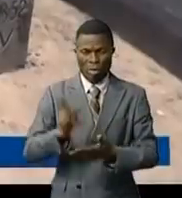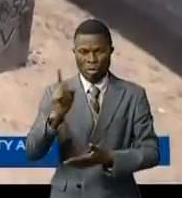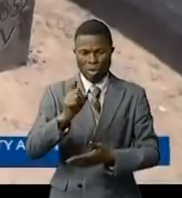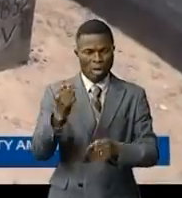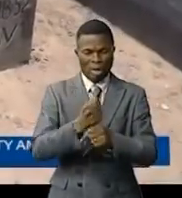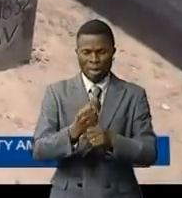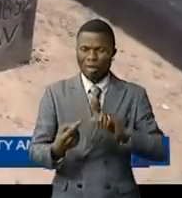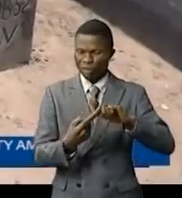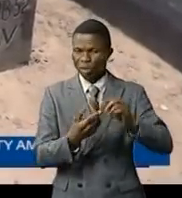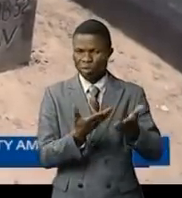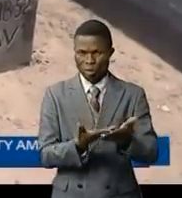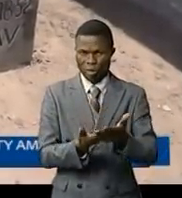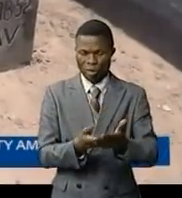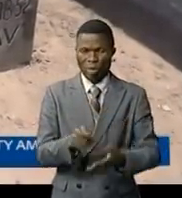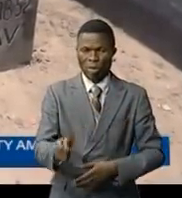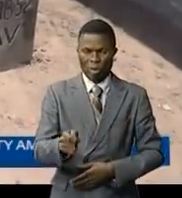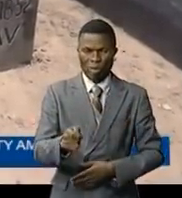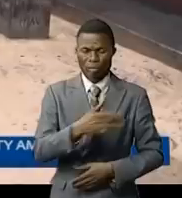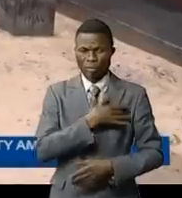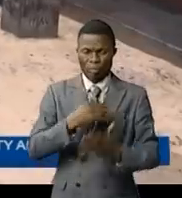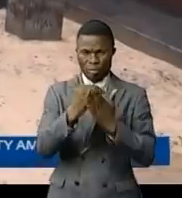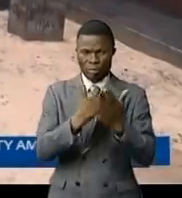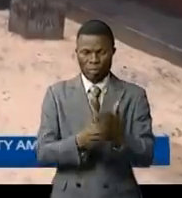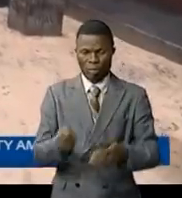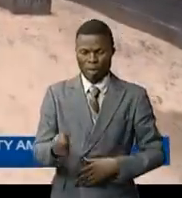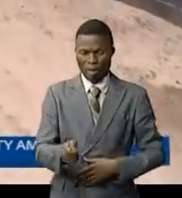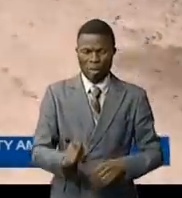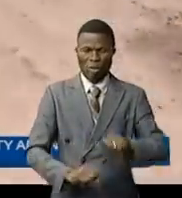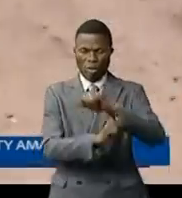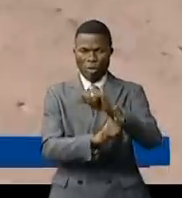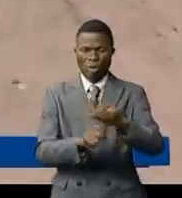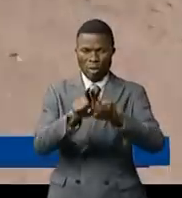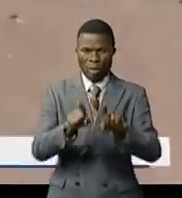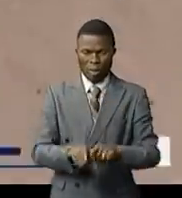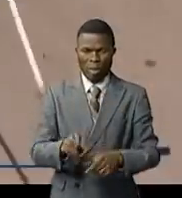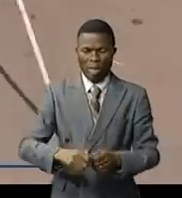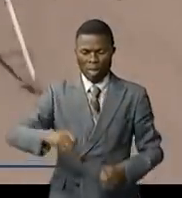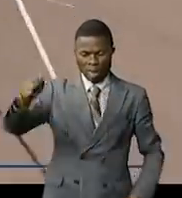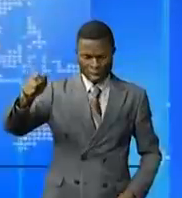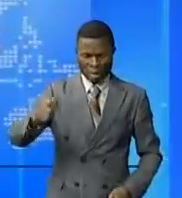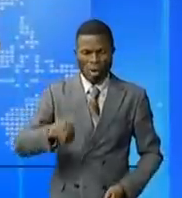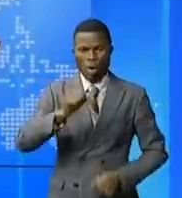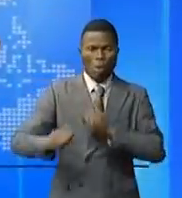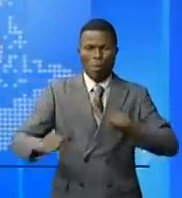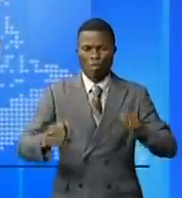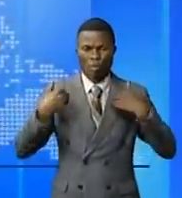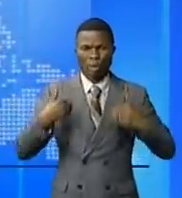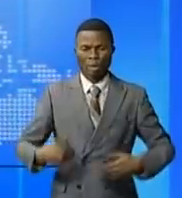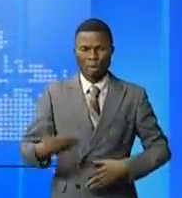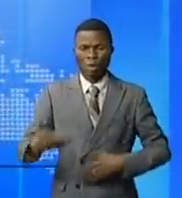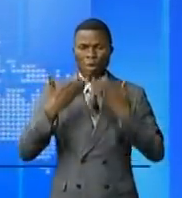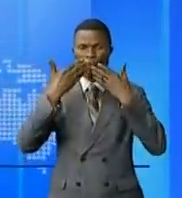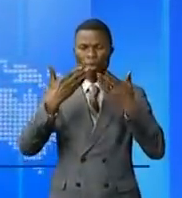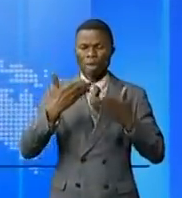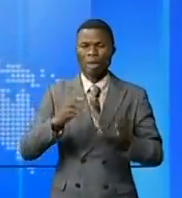fonction spécifique. La canne d'identification, la canne d'appui et longue canne de locomotion. Merci Yolande